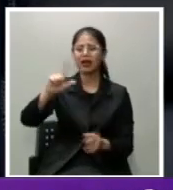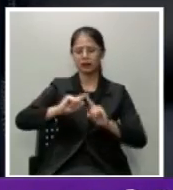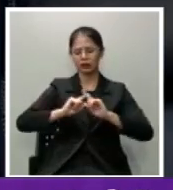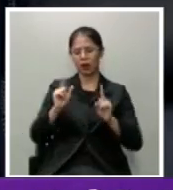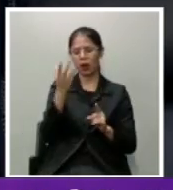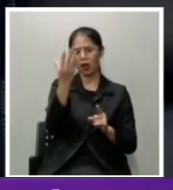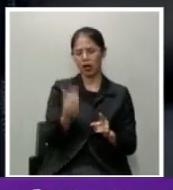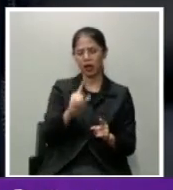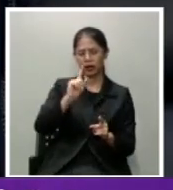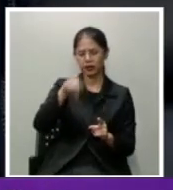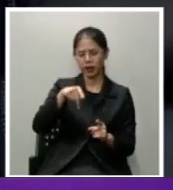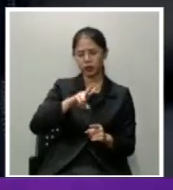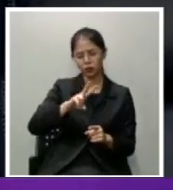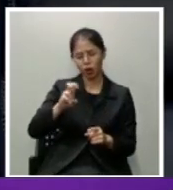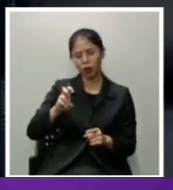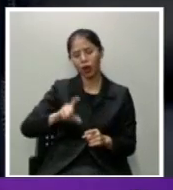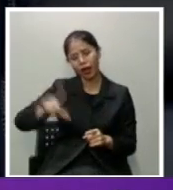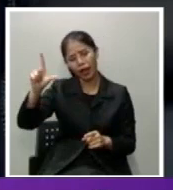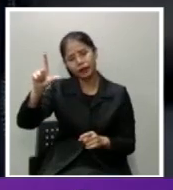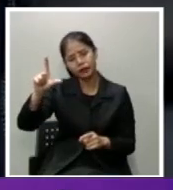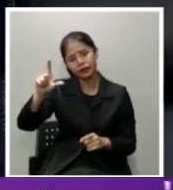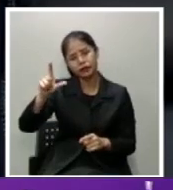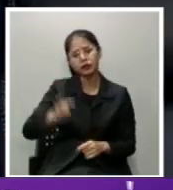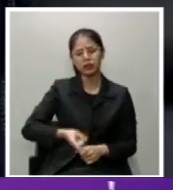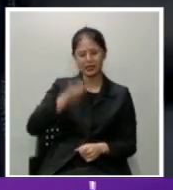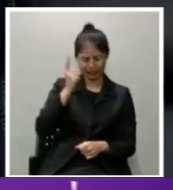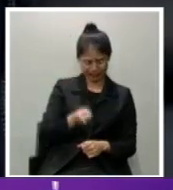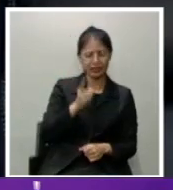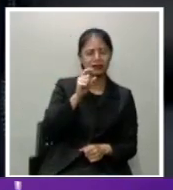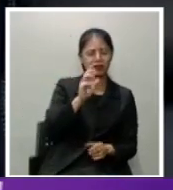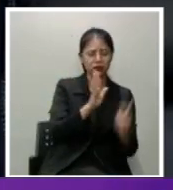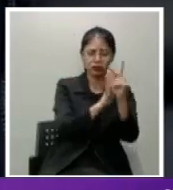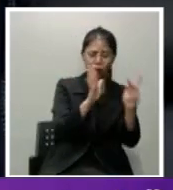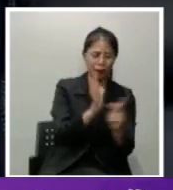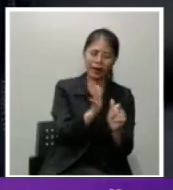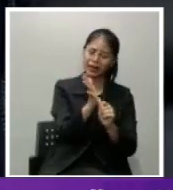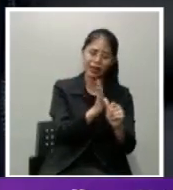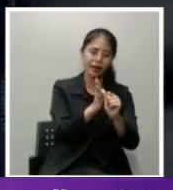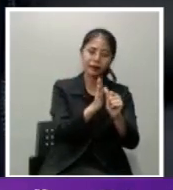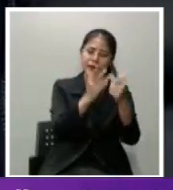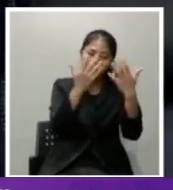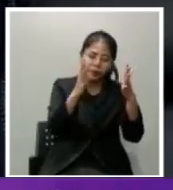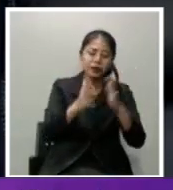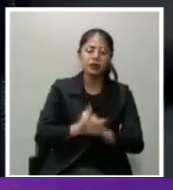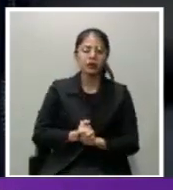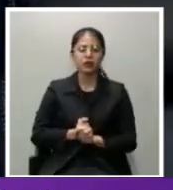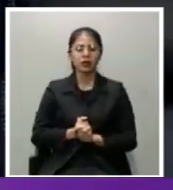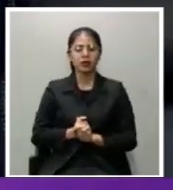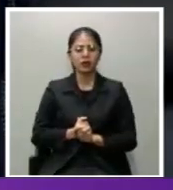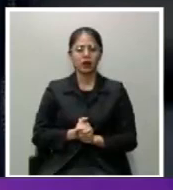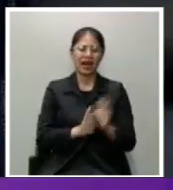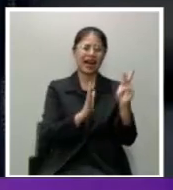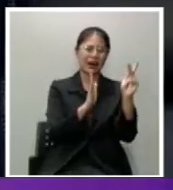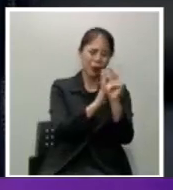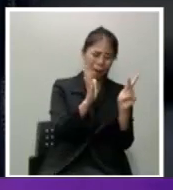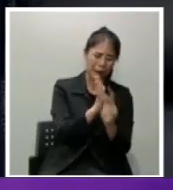ล้านจริงครับถ้าเรื่องนี้ไม่ได้แก้กฎหมายสมมติว่าไม่ได้แก้แล้วก็ยืนยันไม่ได้แก้เพื่อร